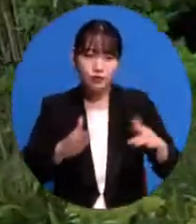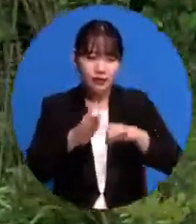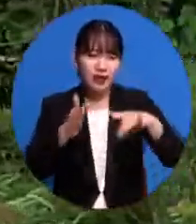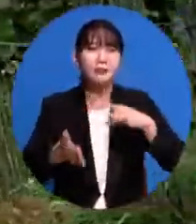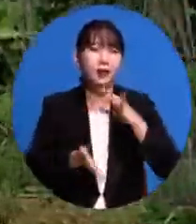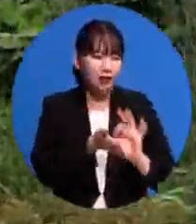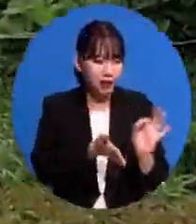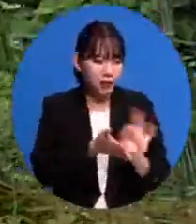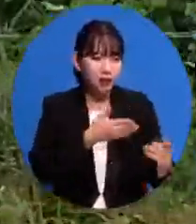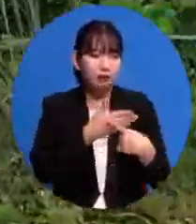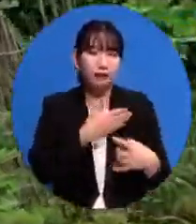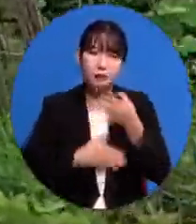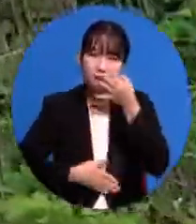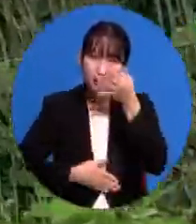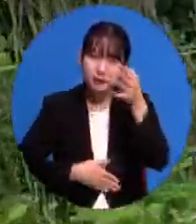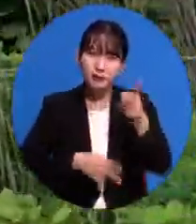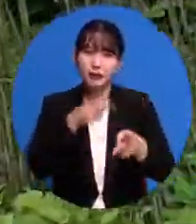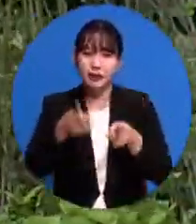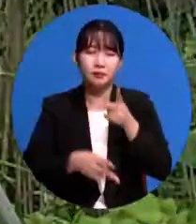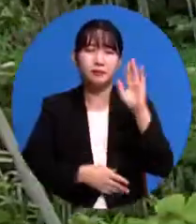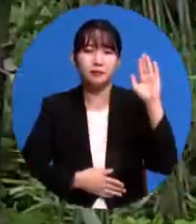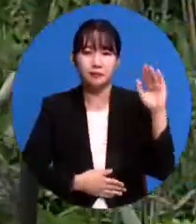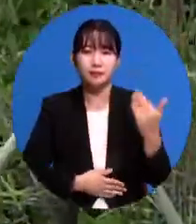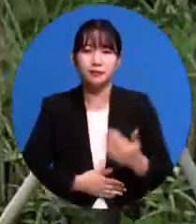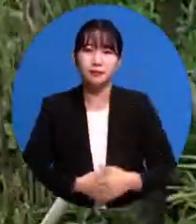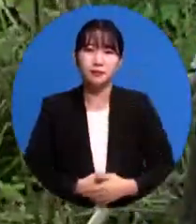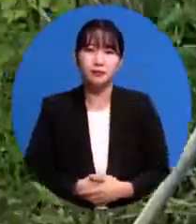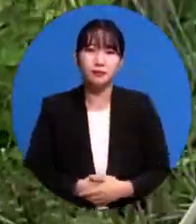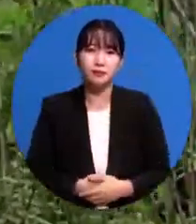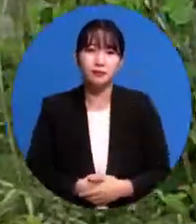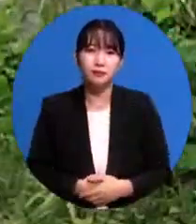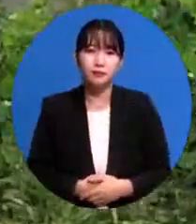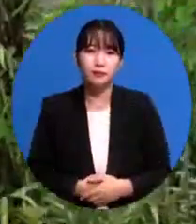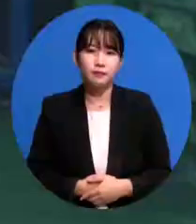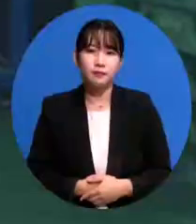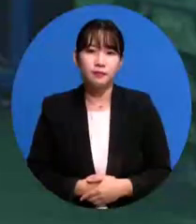혈세만 쓴 허울로 전락하고 있습니다. MBC 뉴스 양현승입니다.